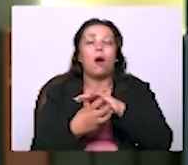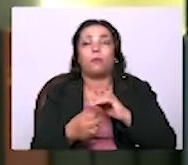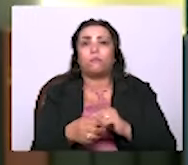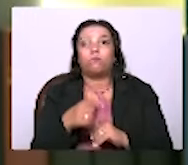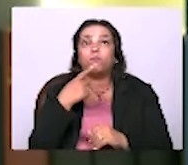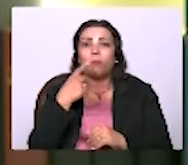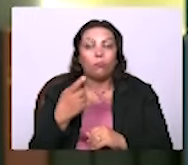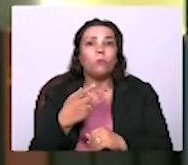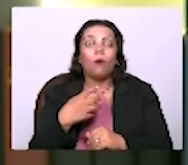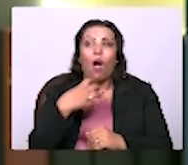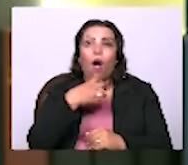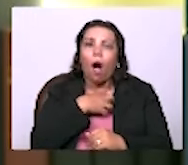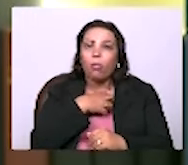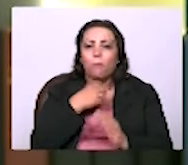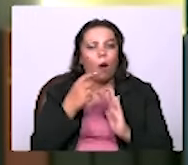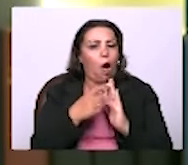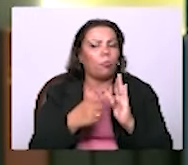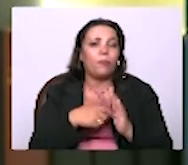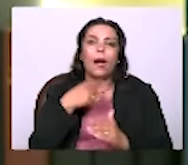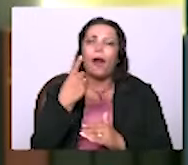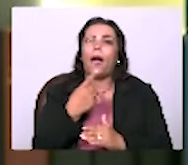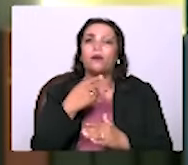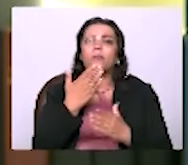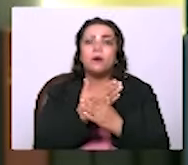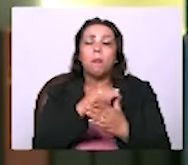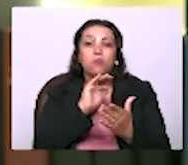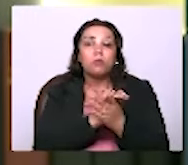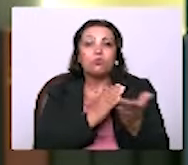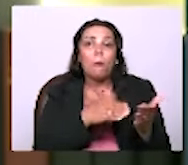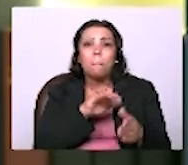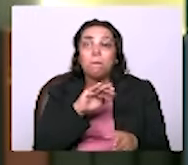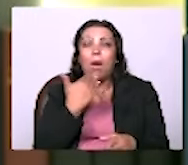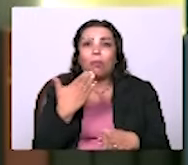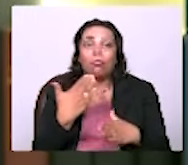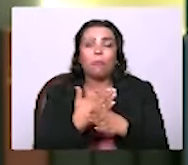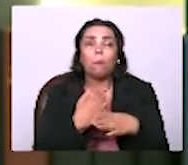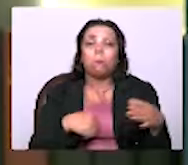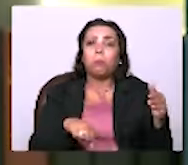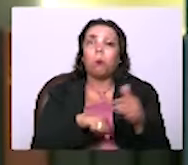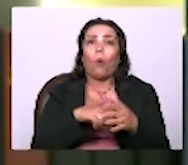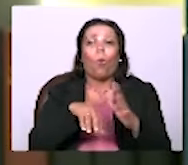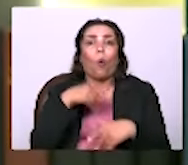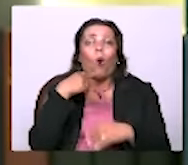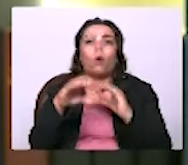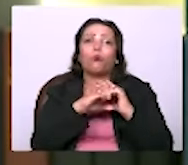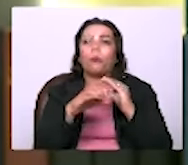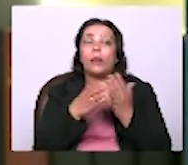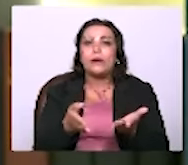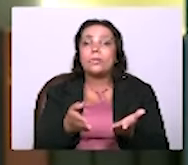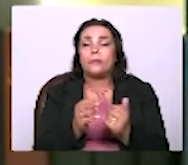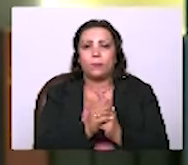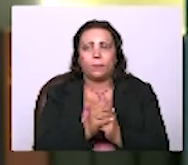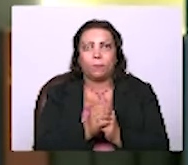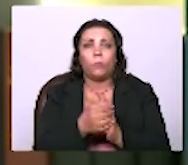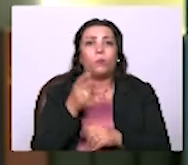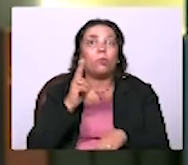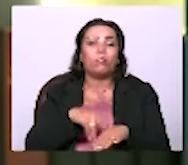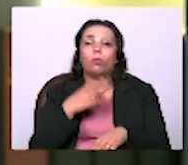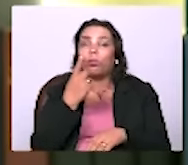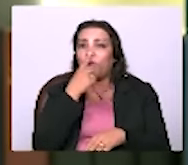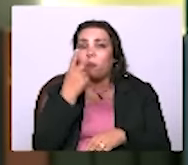غضب مشروع ا زي ما لهم راحوا ضحيه حادث اتوبيس وطبيعي ان هم